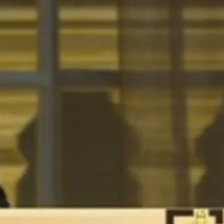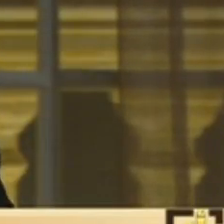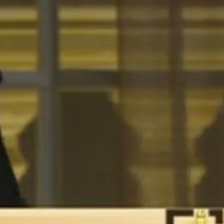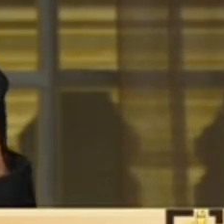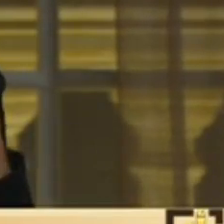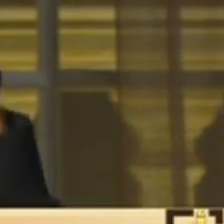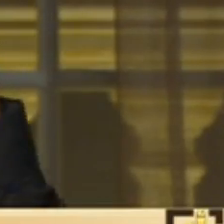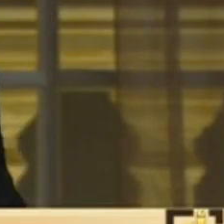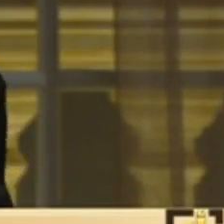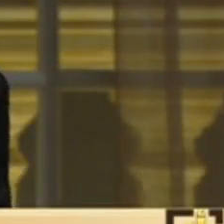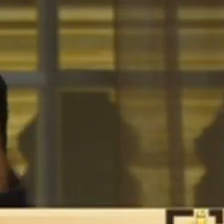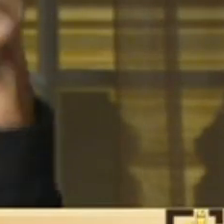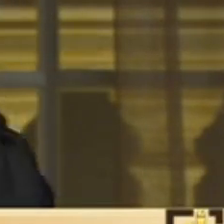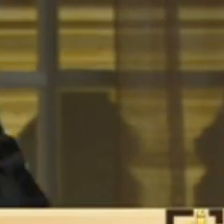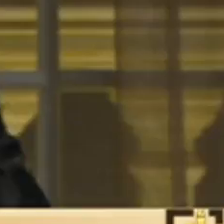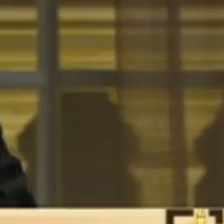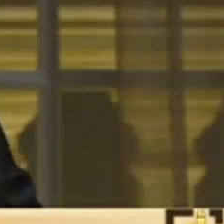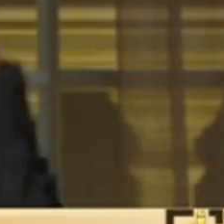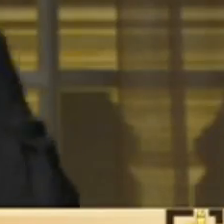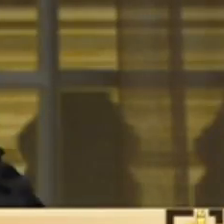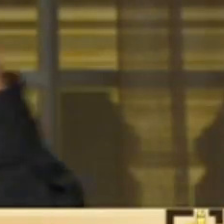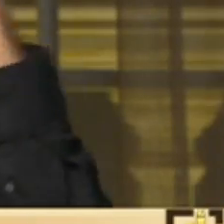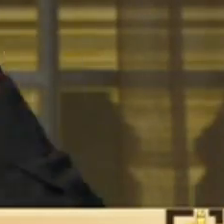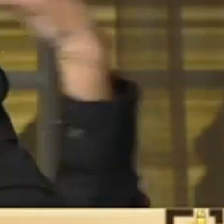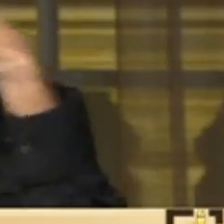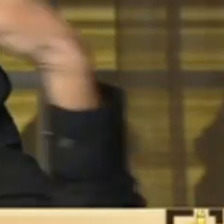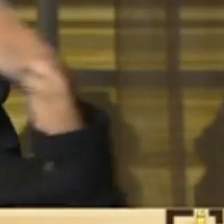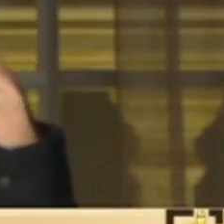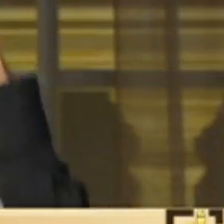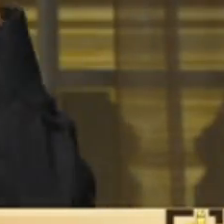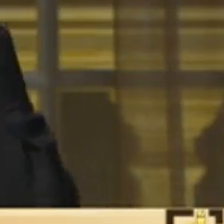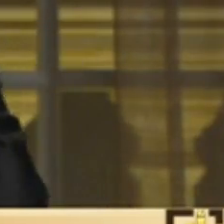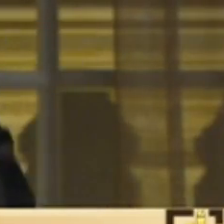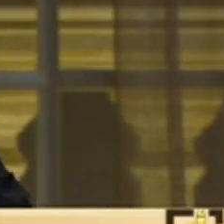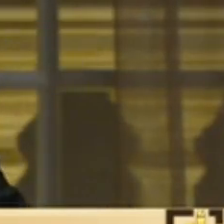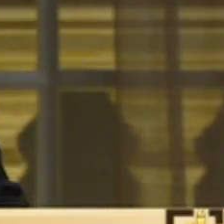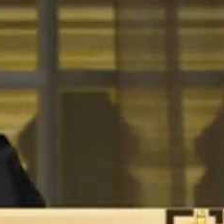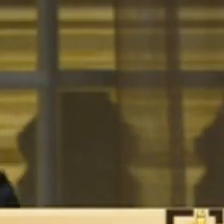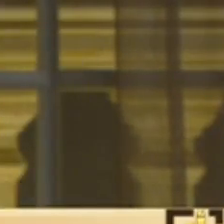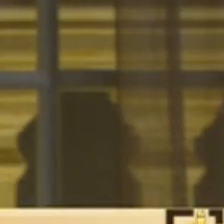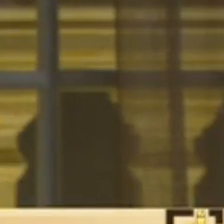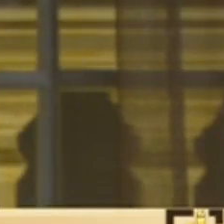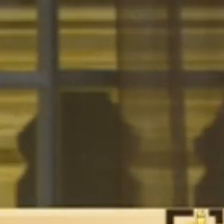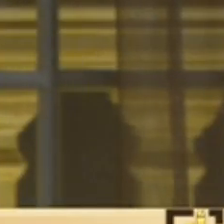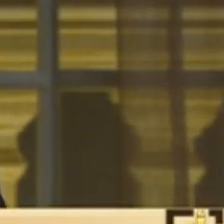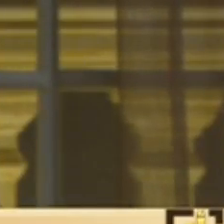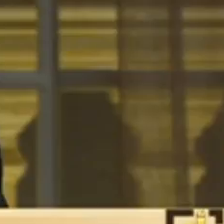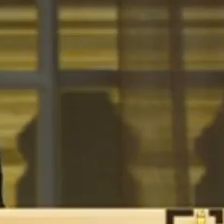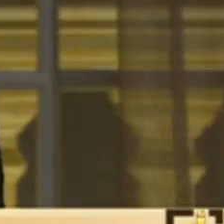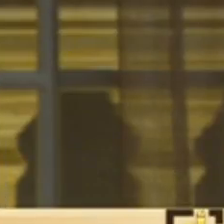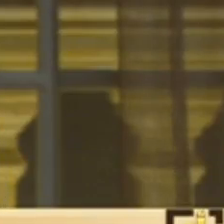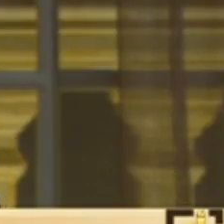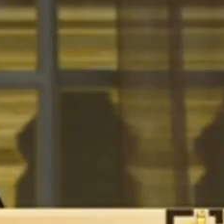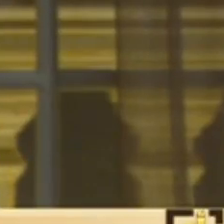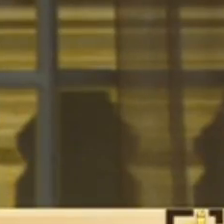ان انا اشتغل على الكمبيوتر، سبت المكان طبعا ومشيت. شركات كبيره قوي، رحت قدمت في كل الاماكن ان انا اقدم